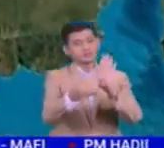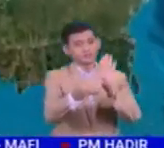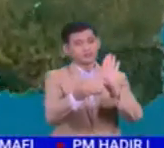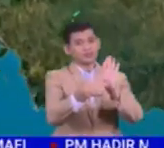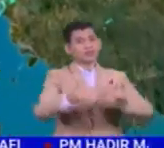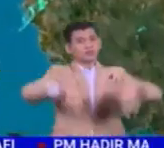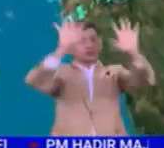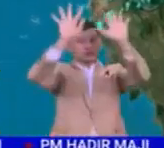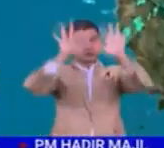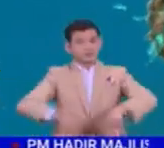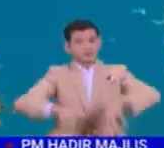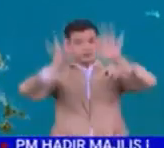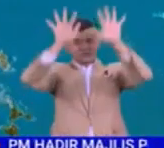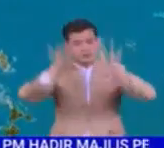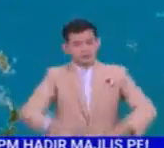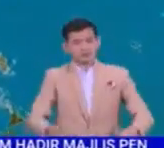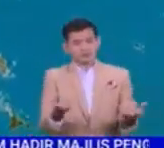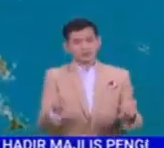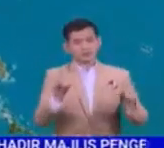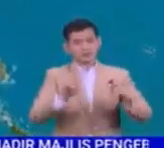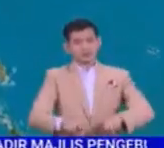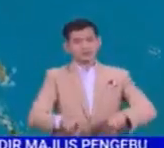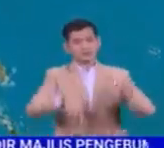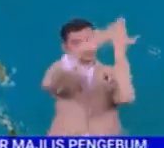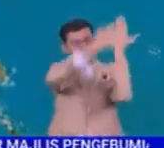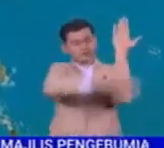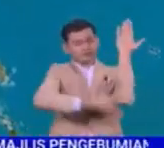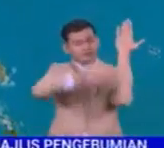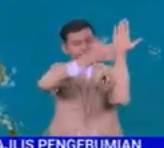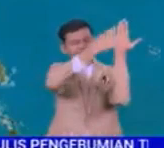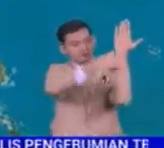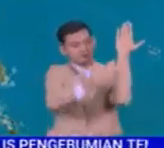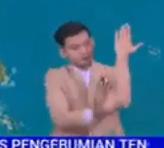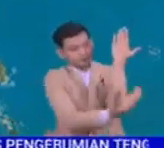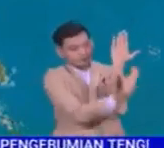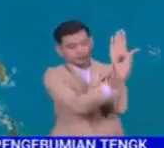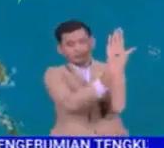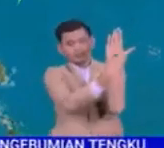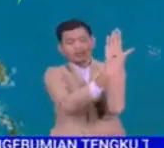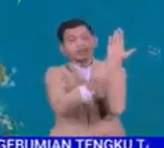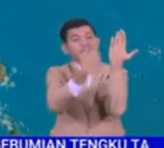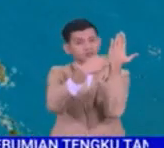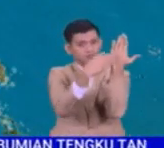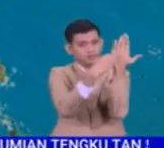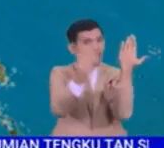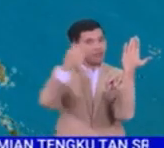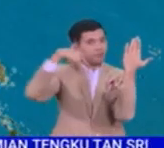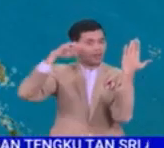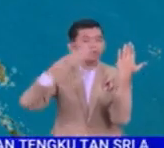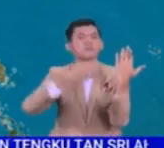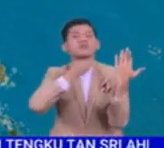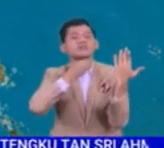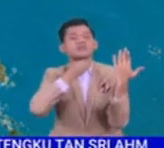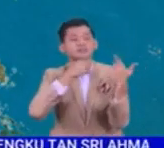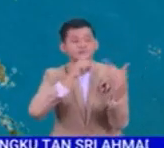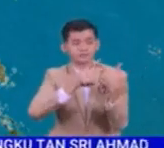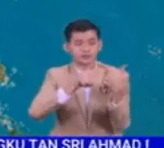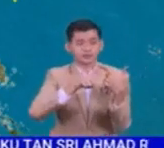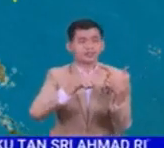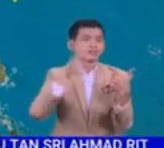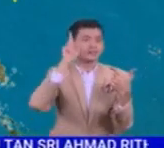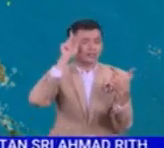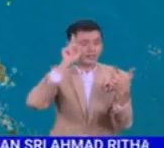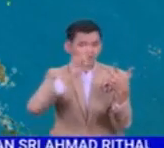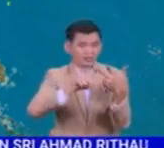cuaca hujan lebat dan ribut petir yang berlaku di beberapa kawasan di sekitar negeri Perak, di sekitar pedalaman negeri